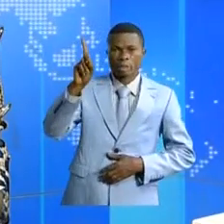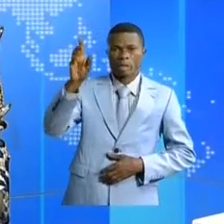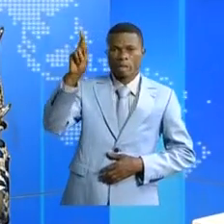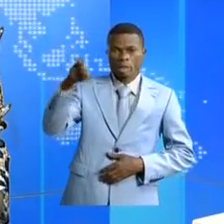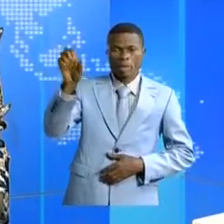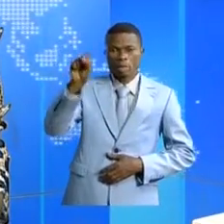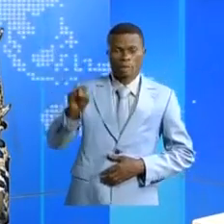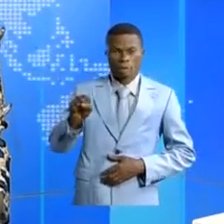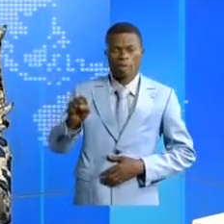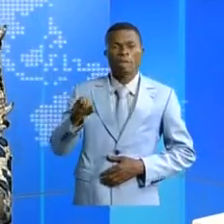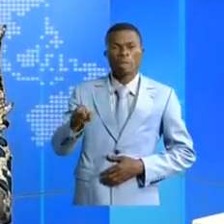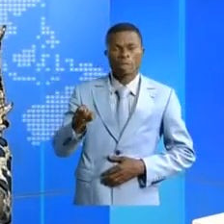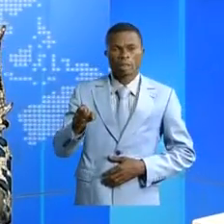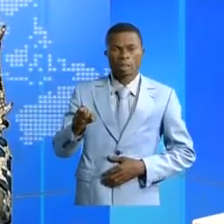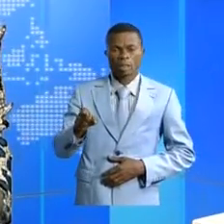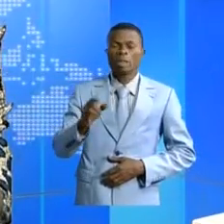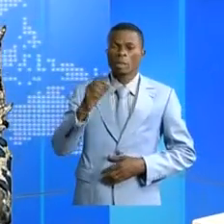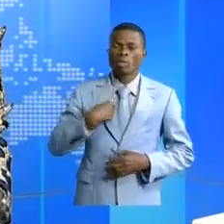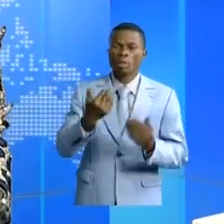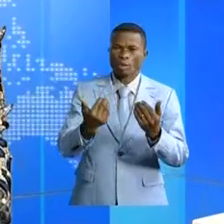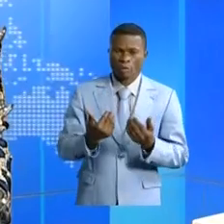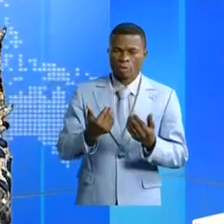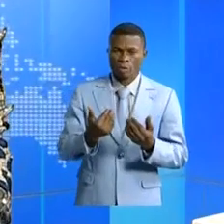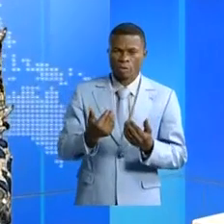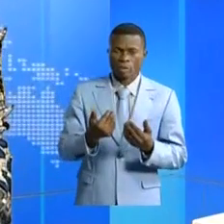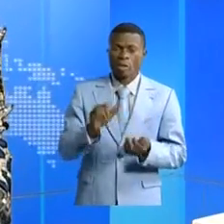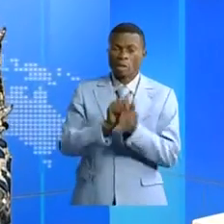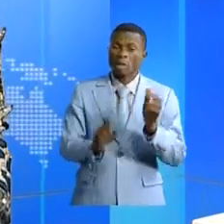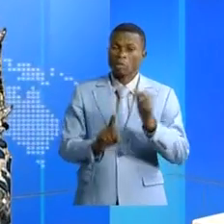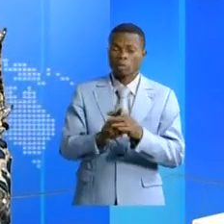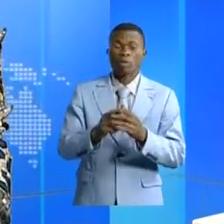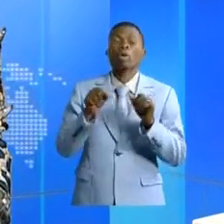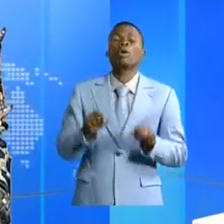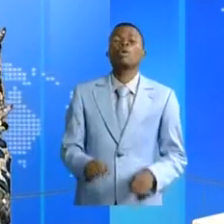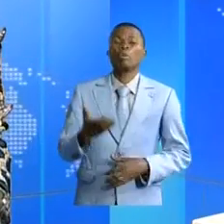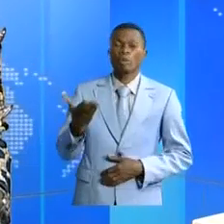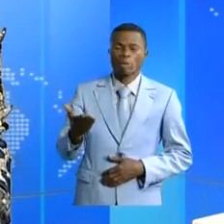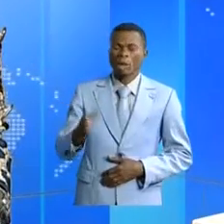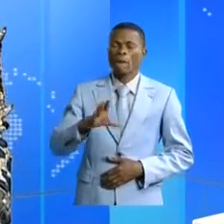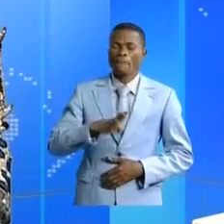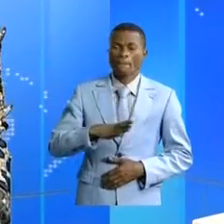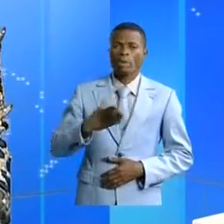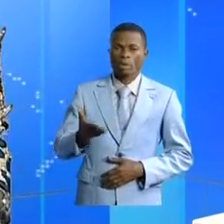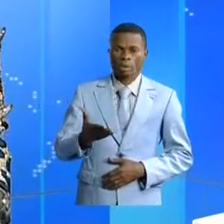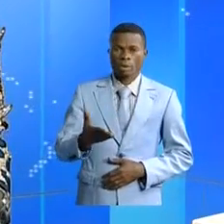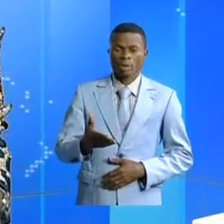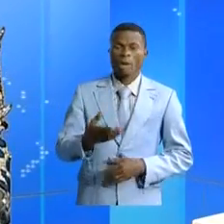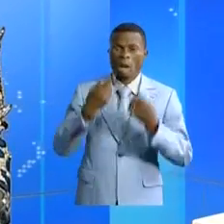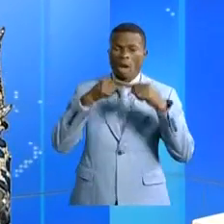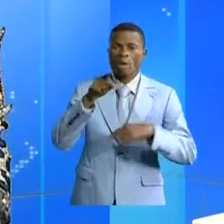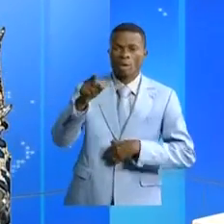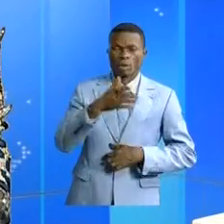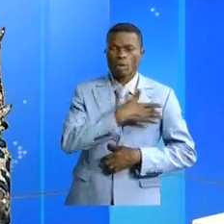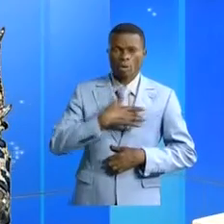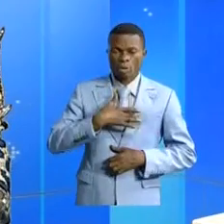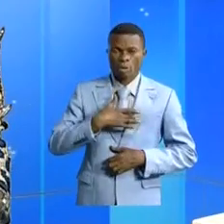démocratie et le progrès social. Je voudrais, en cette circonstance particulière douloureuse, vous adresser au nom